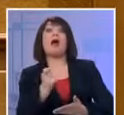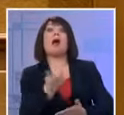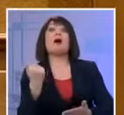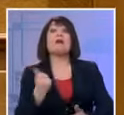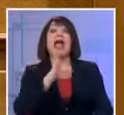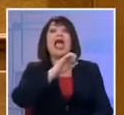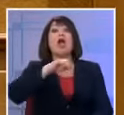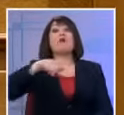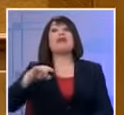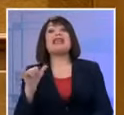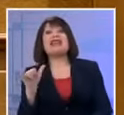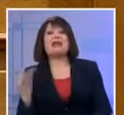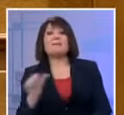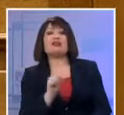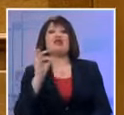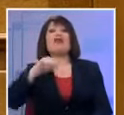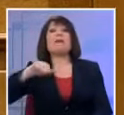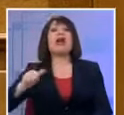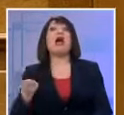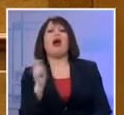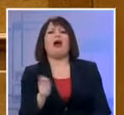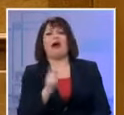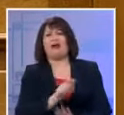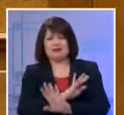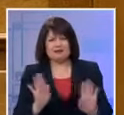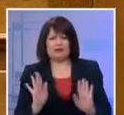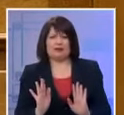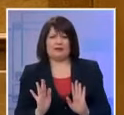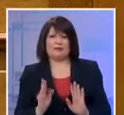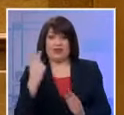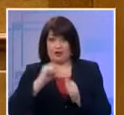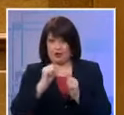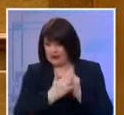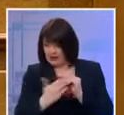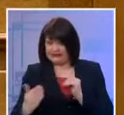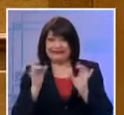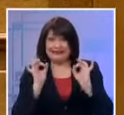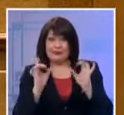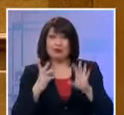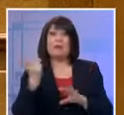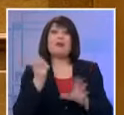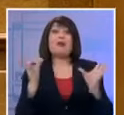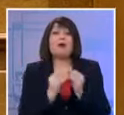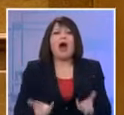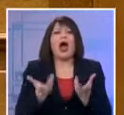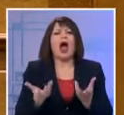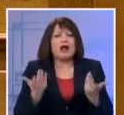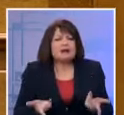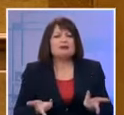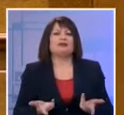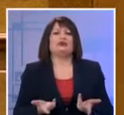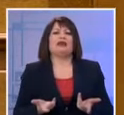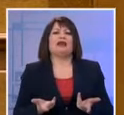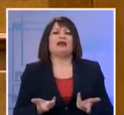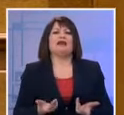ΕΟΠΗ, δεν δίνετε επιστροφές ΦΠΑ, δεν δίνετε δύο μήνες τώρα ούτε επίδομα θέρμανσης, ούτε επιδόματα